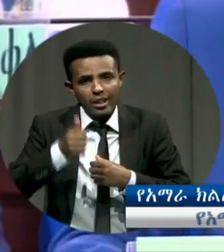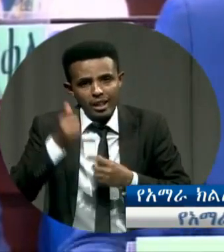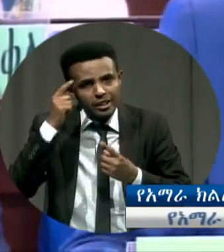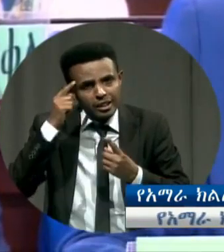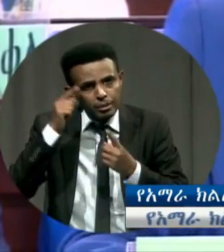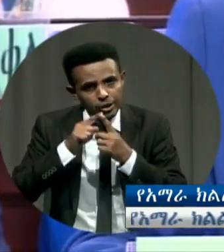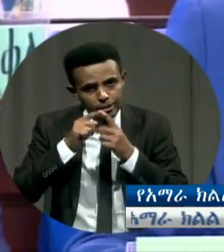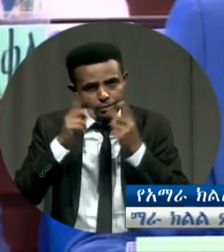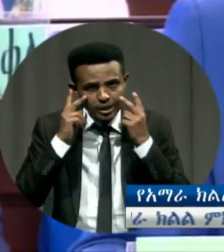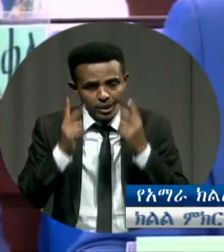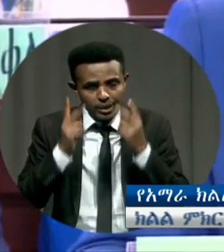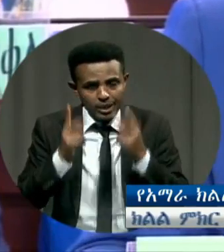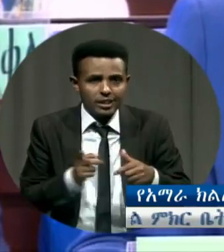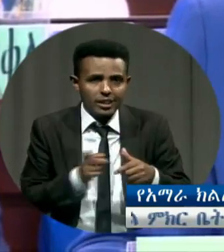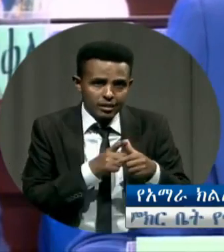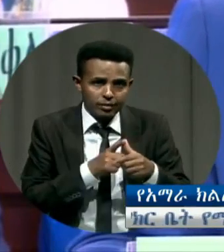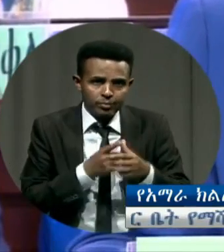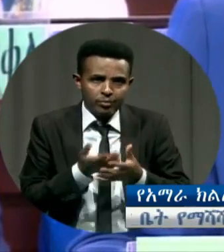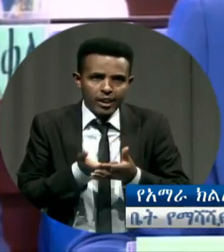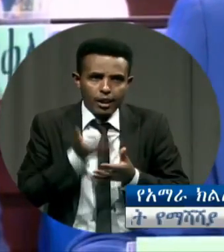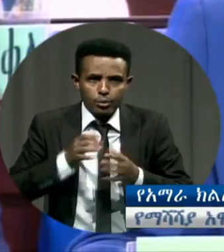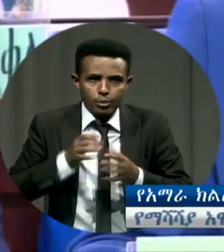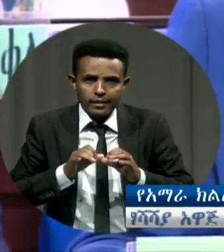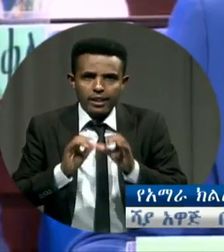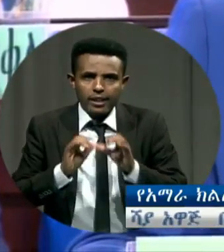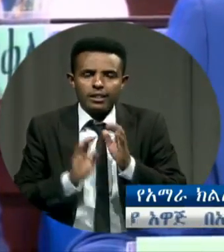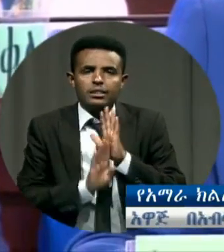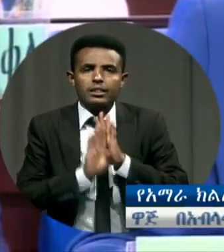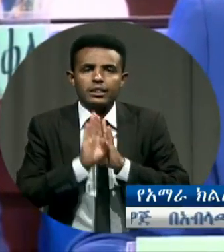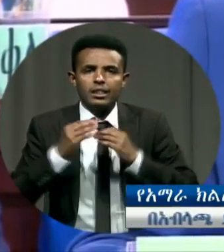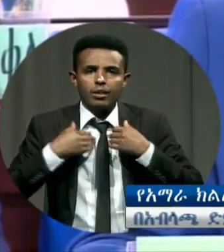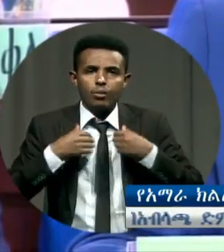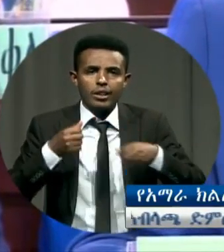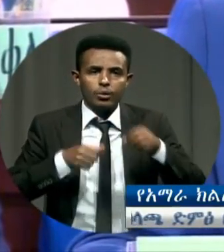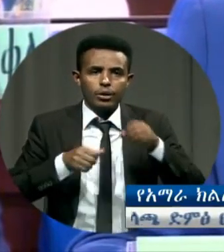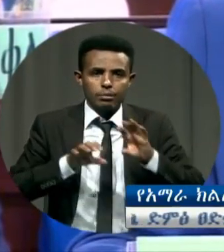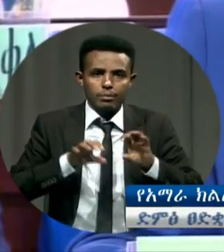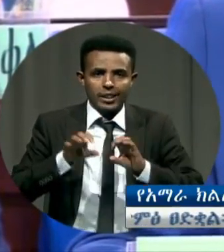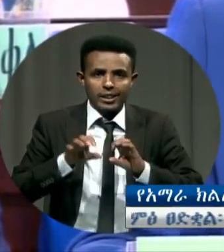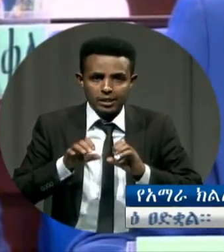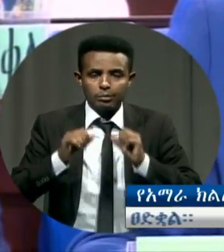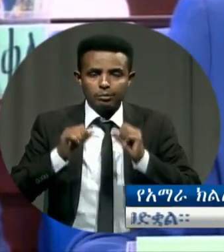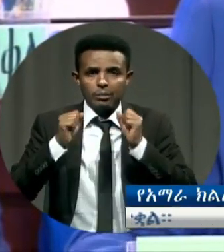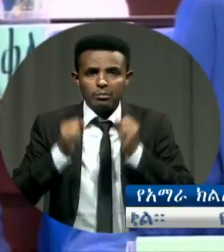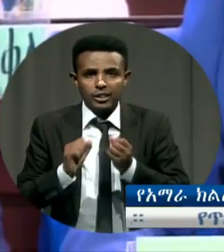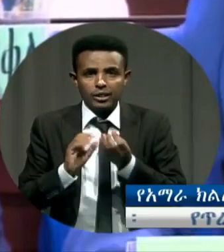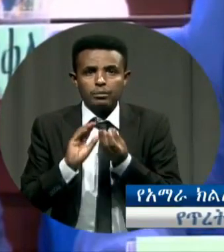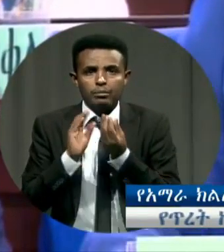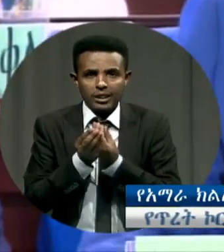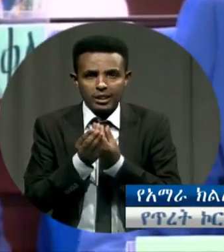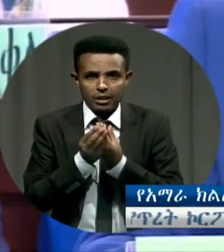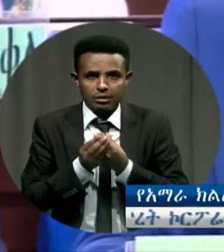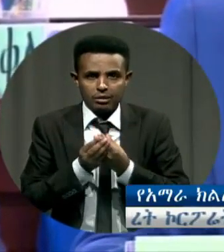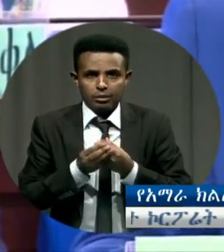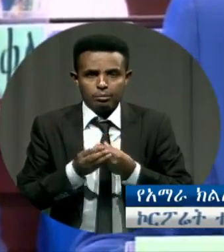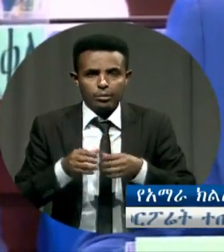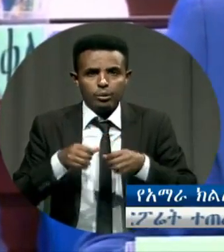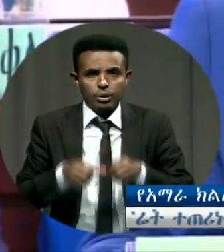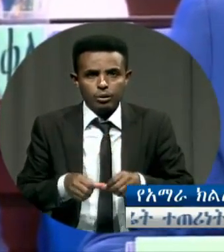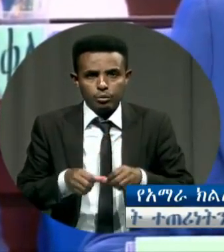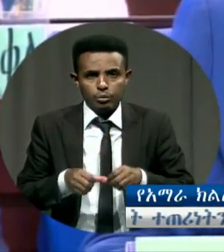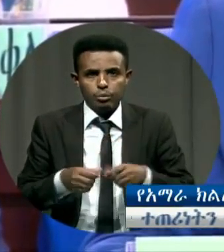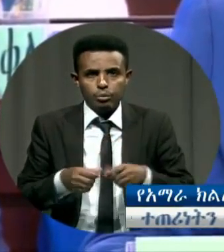በተመለከተ አንድ ሀብቱ ቀጣይነት እድገት ያለው አስተዋጽኦ በማድረግ በሚያስችል መንገድ ተሰማርቶ ስለመቆየቱ፣